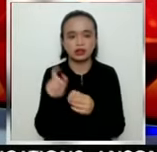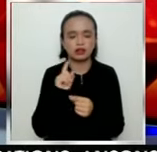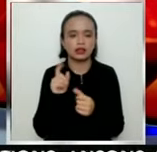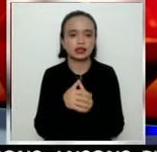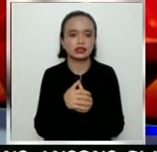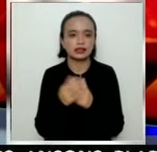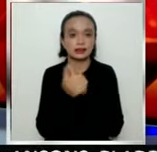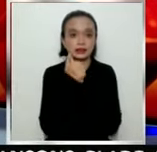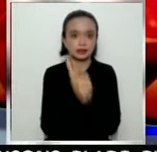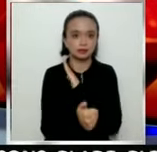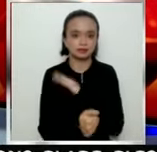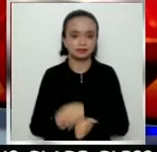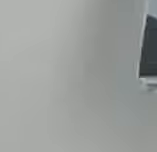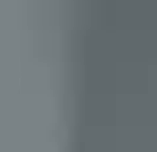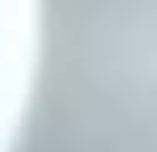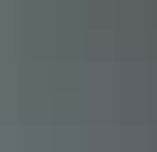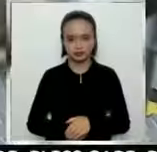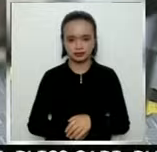Makichika tayo kay Nelson Canla.